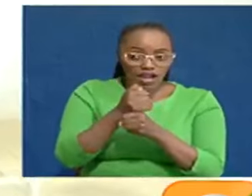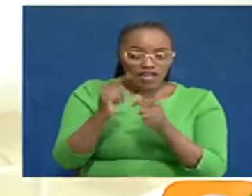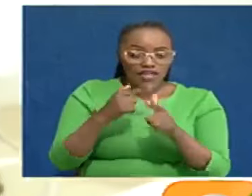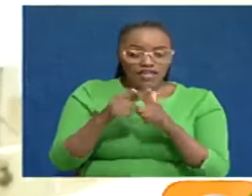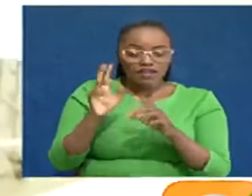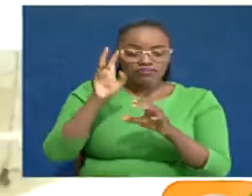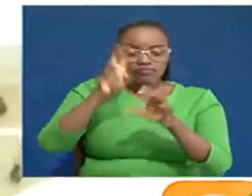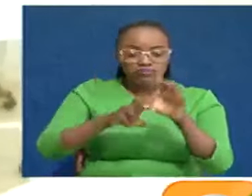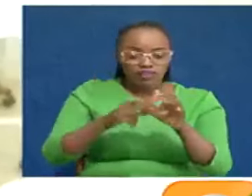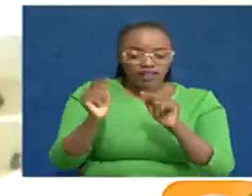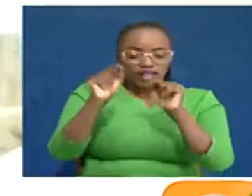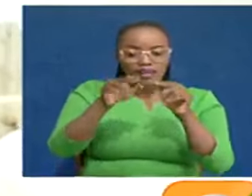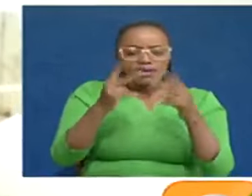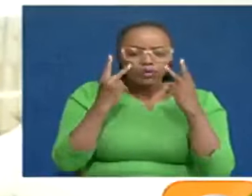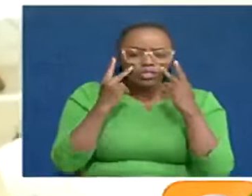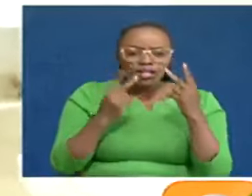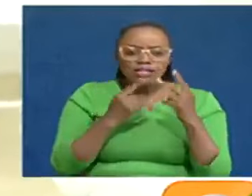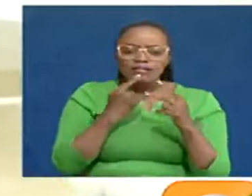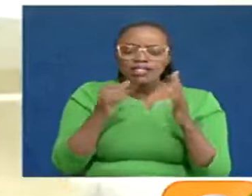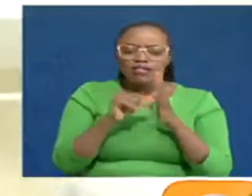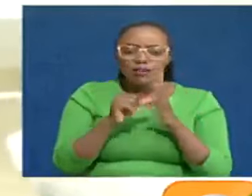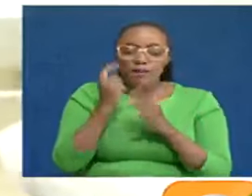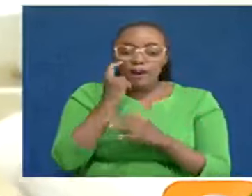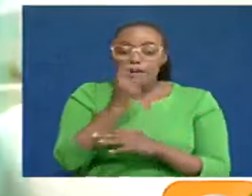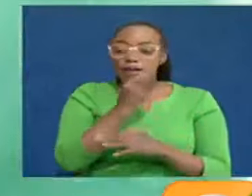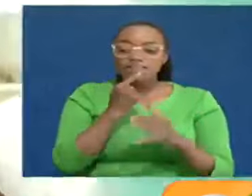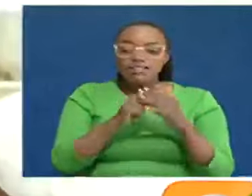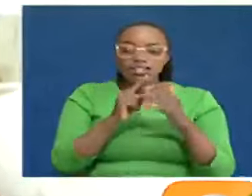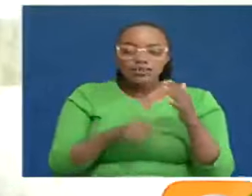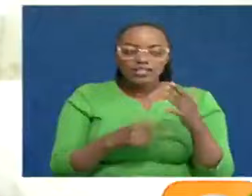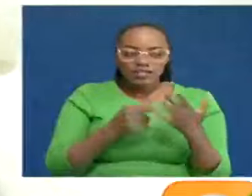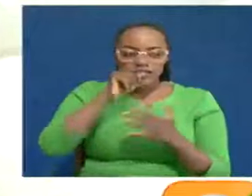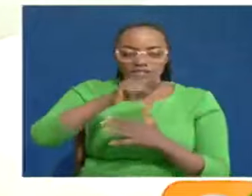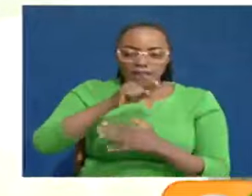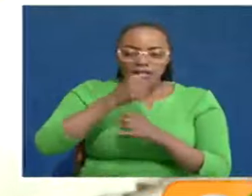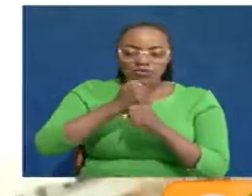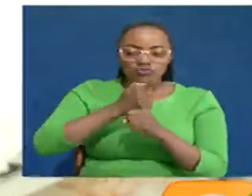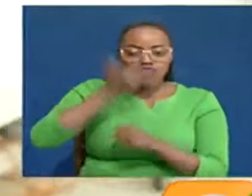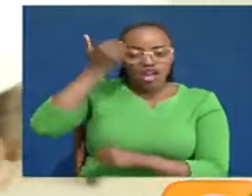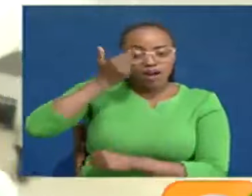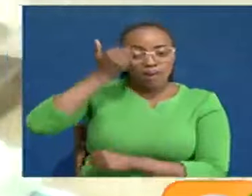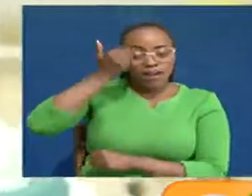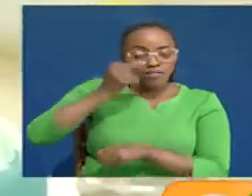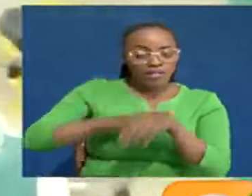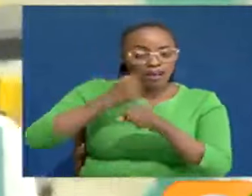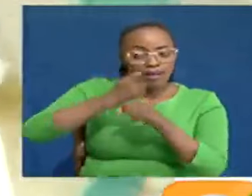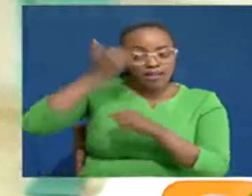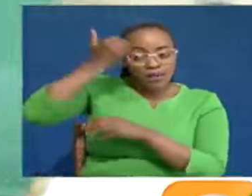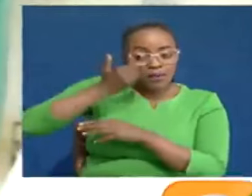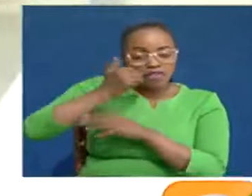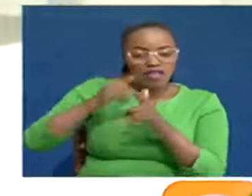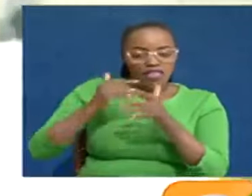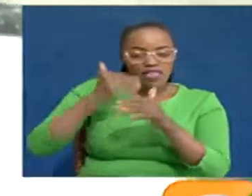akapanda gari akaja akiniambia na shida ya macho. Nikamwambia tunafaa kufanya operation. Nilipomfanyia, kesho